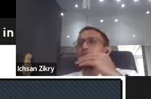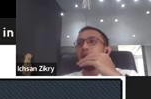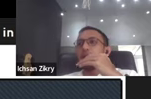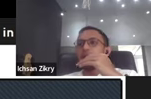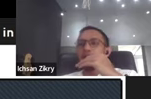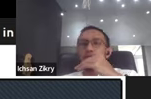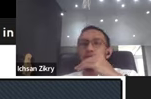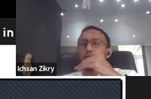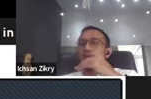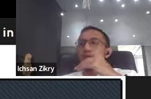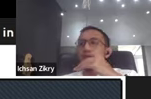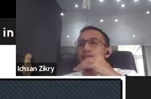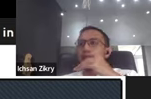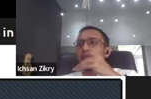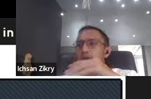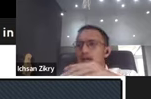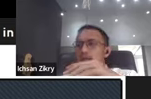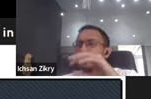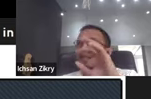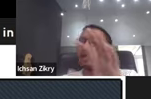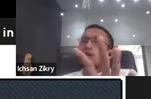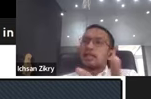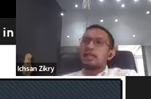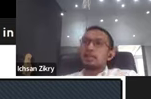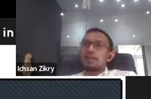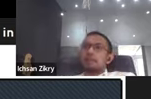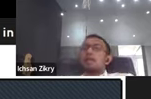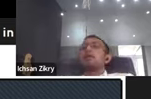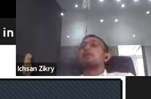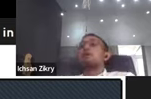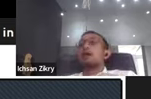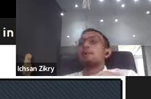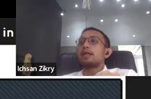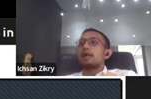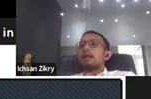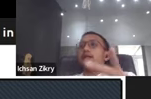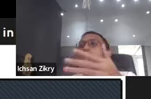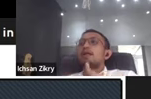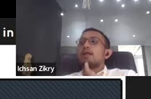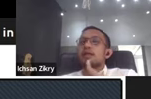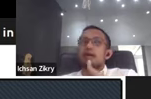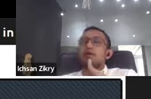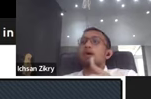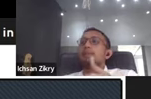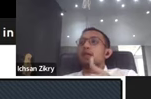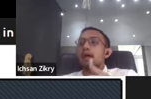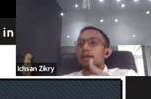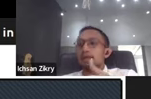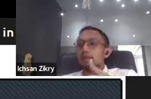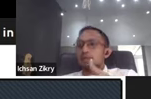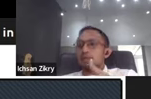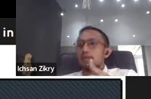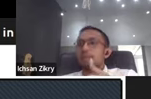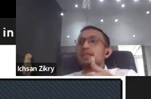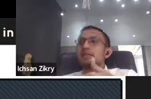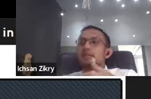sekedar meninggalkan atau memasuki tempat ruang. Ini kalau kita lihat, teman-teman, ini di Undang-Undang Polri ada, di KUHAP juga